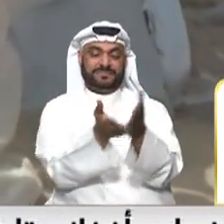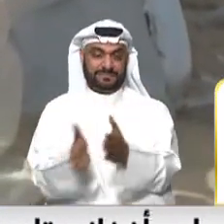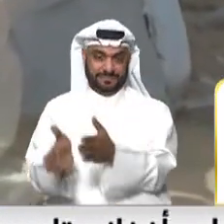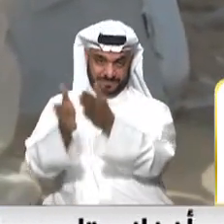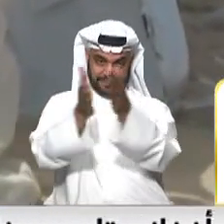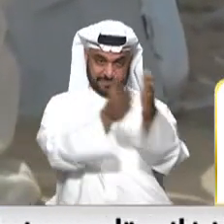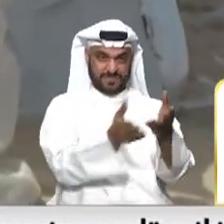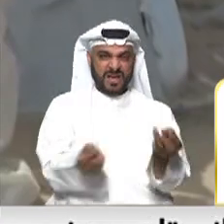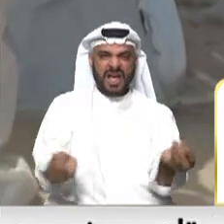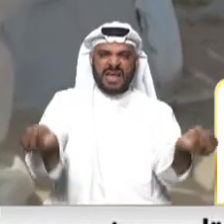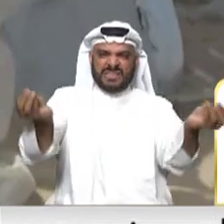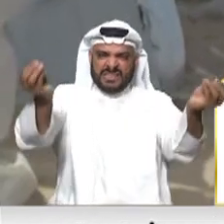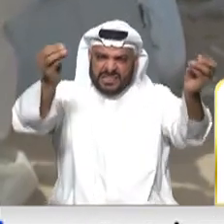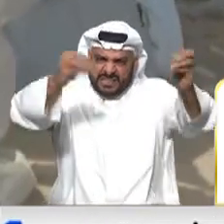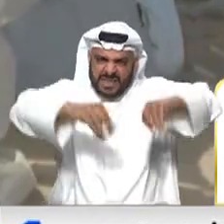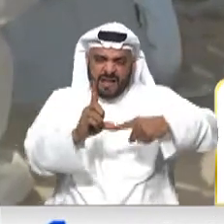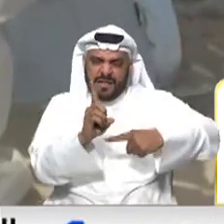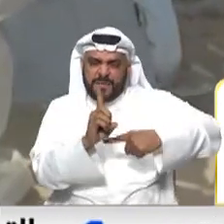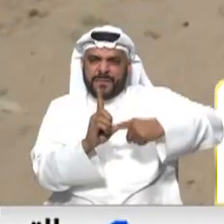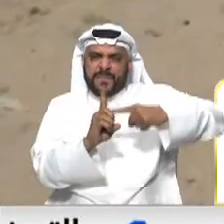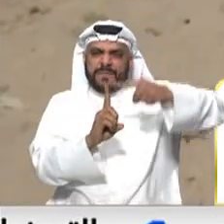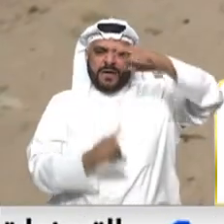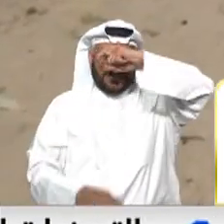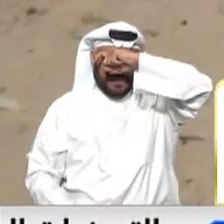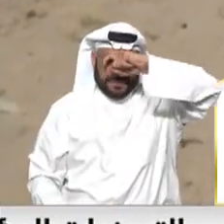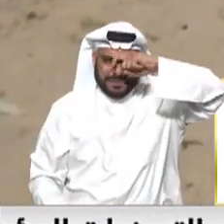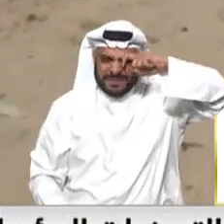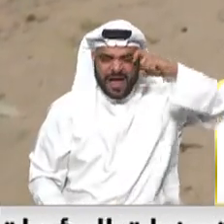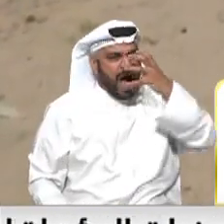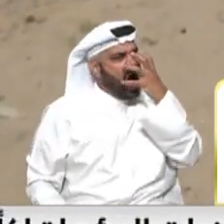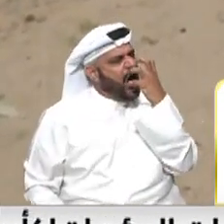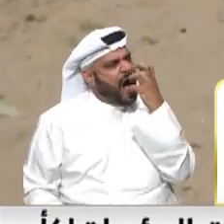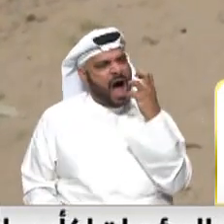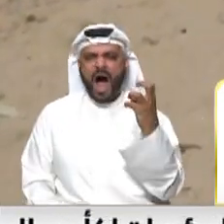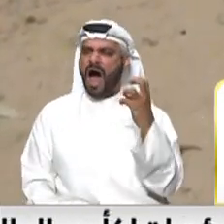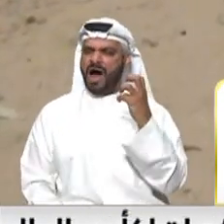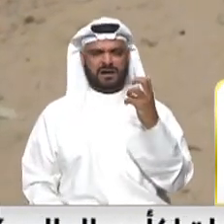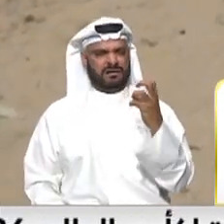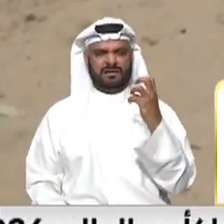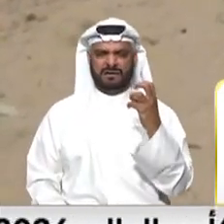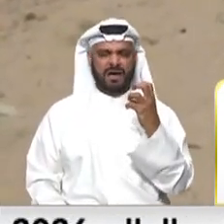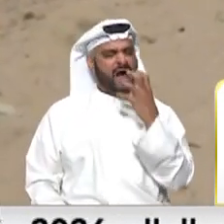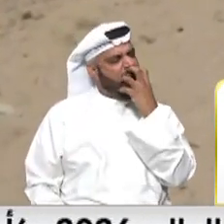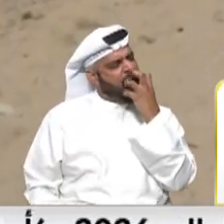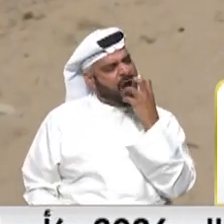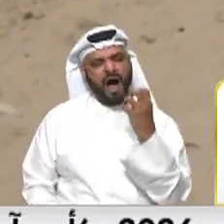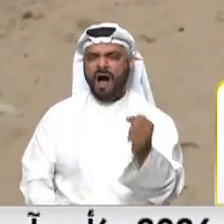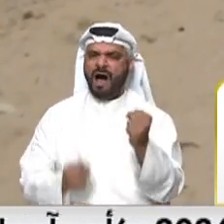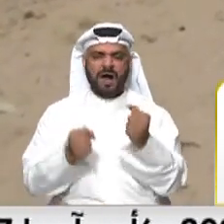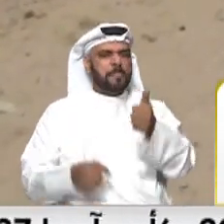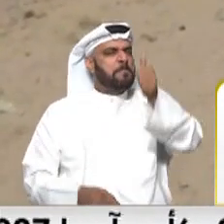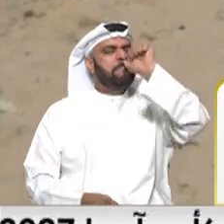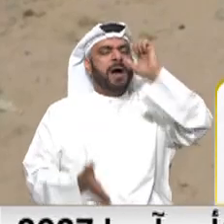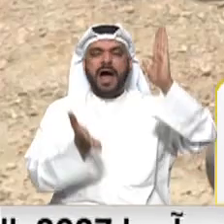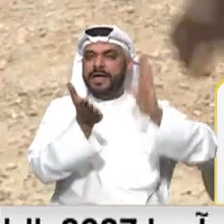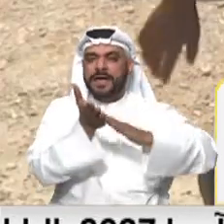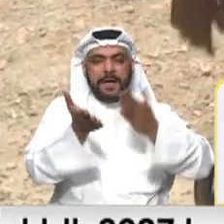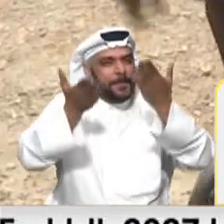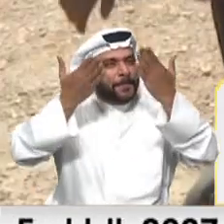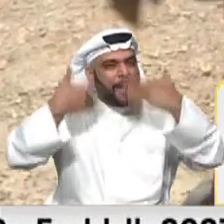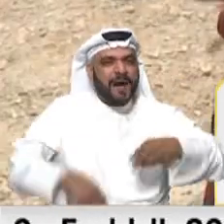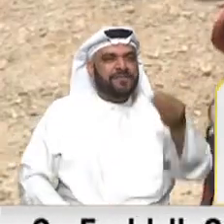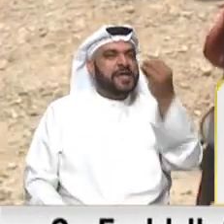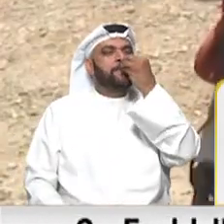ارتفاع درجات الحرارة يعاني مئات الآلاف من النازحين من تردي الأوضاع الصحية والإنسانية في ظل